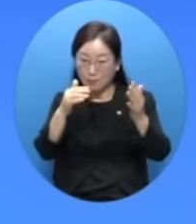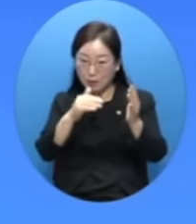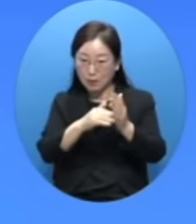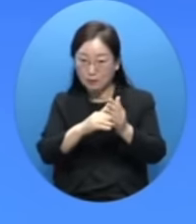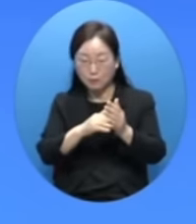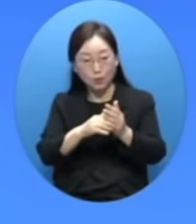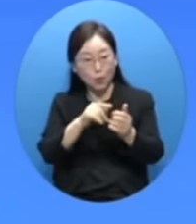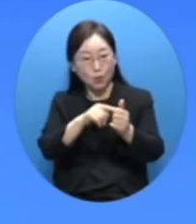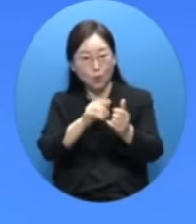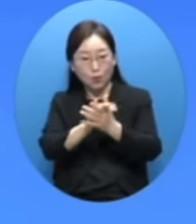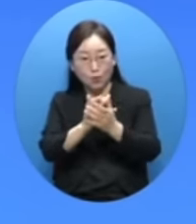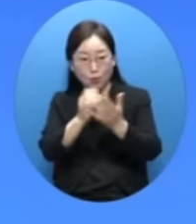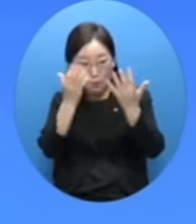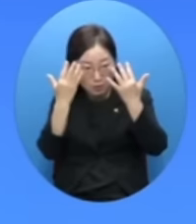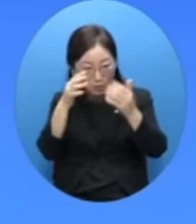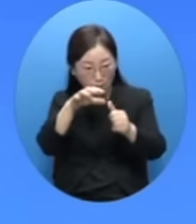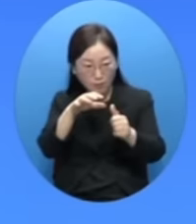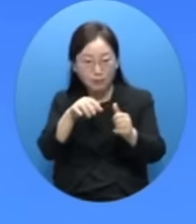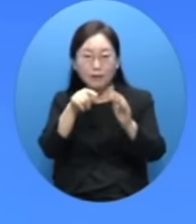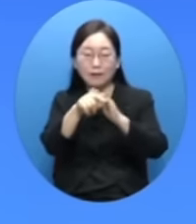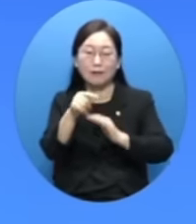가서